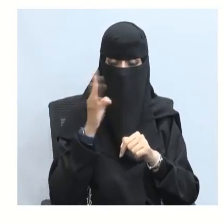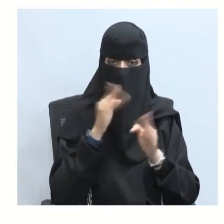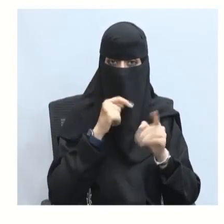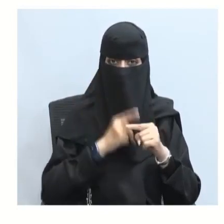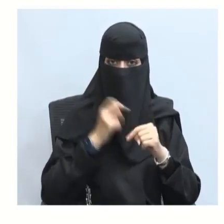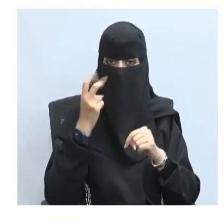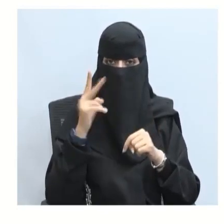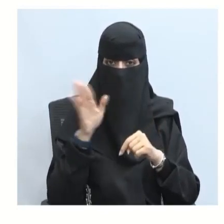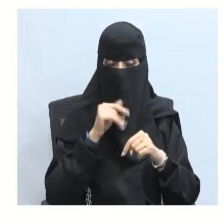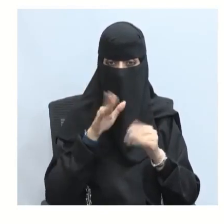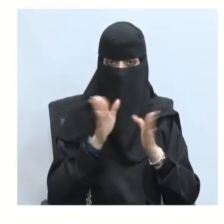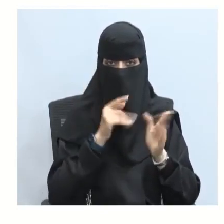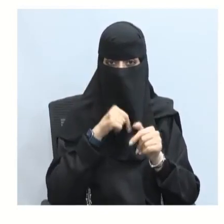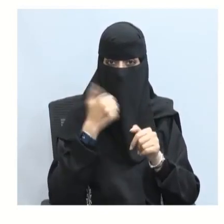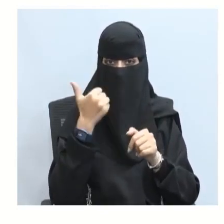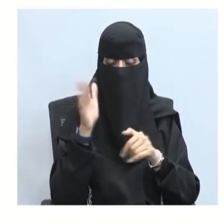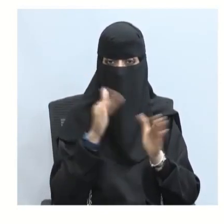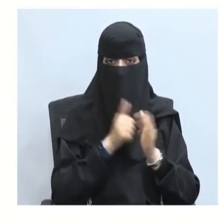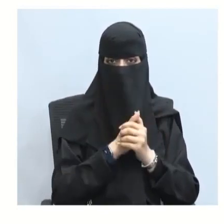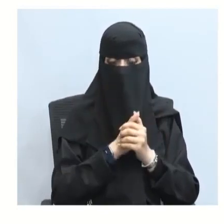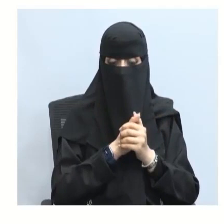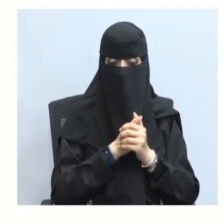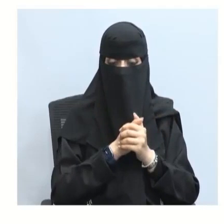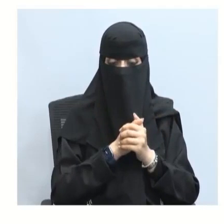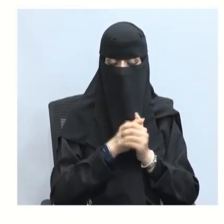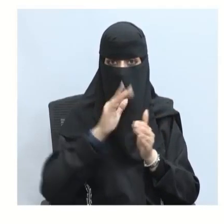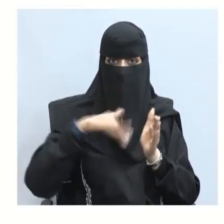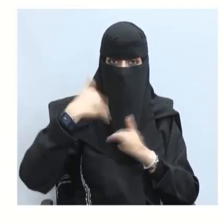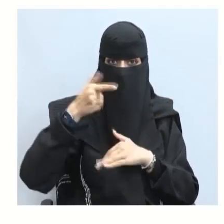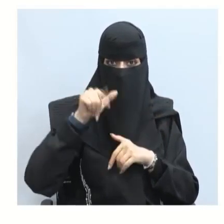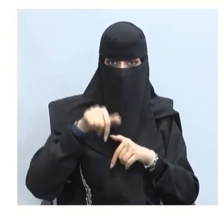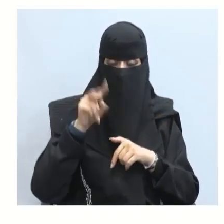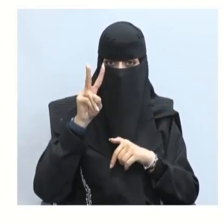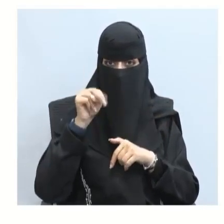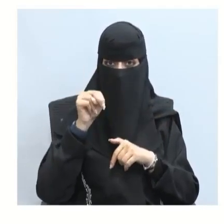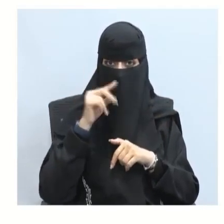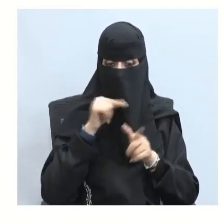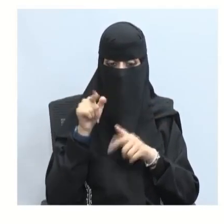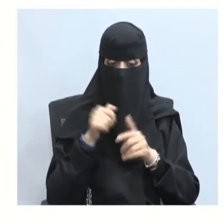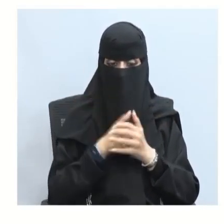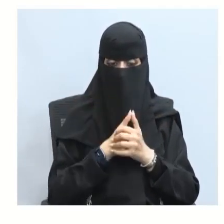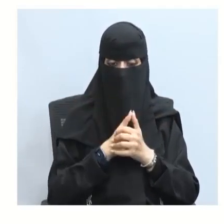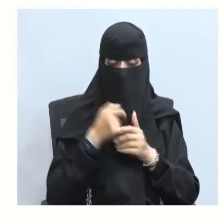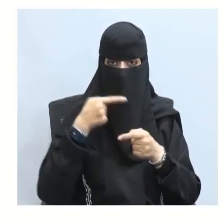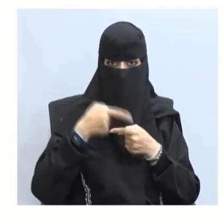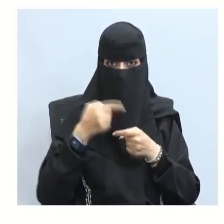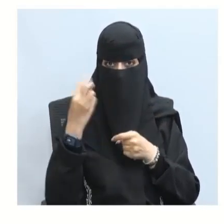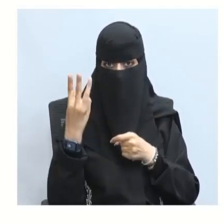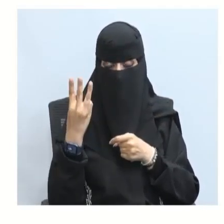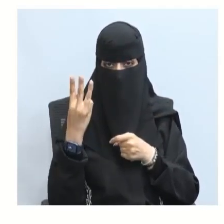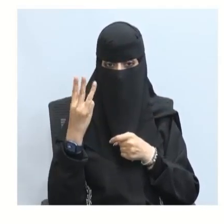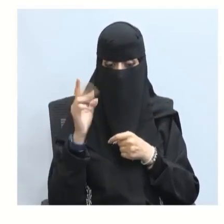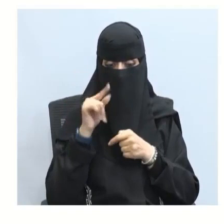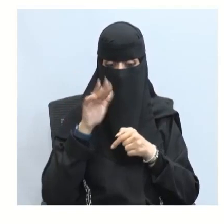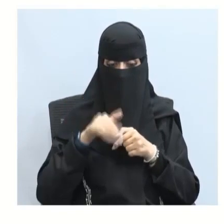ئ 2 سيكون 6 عندما ال n تساوي 3